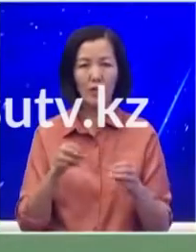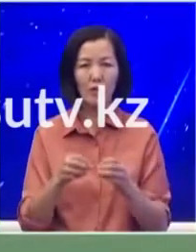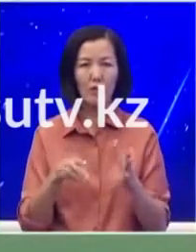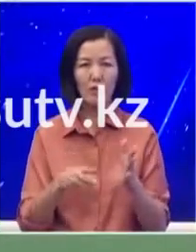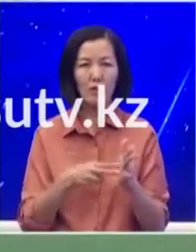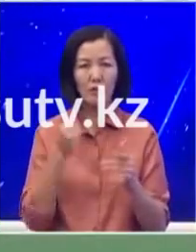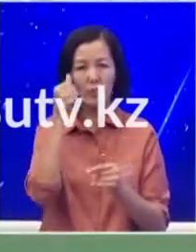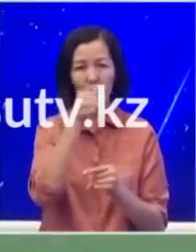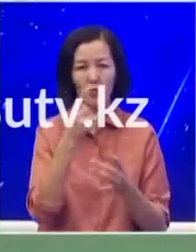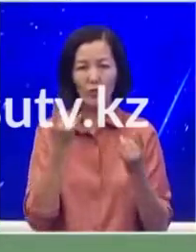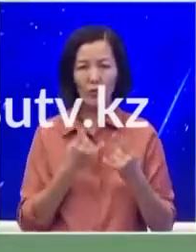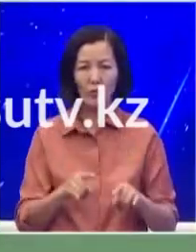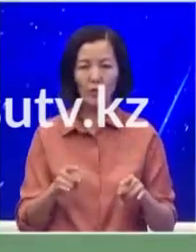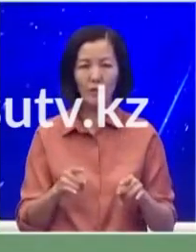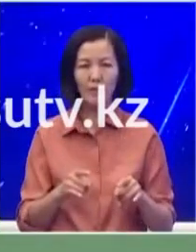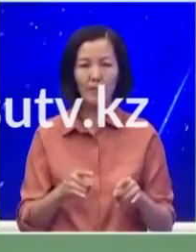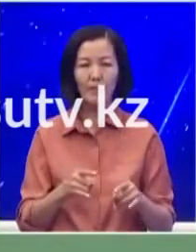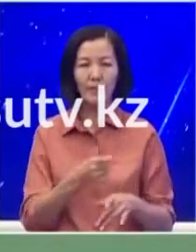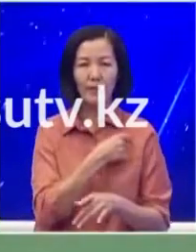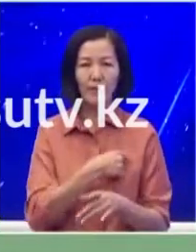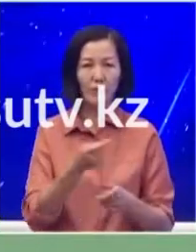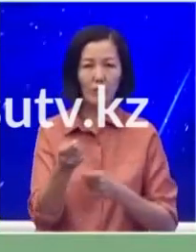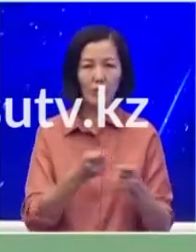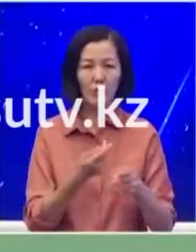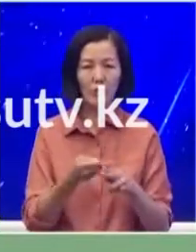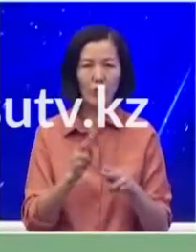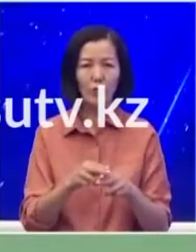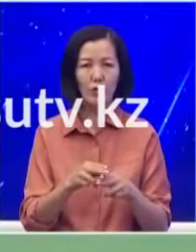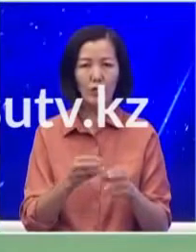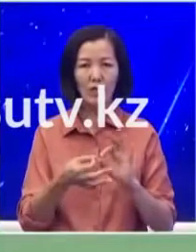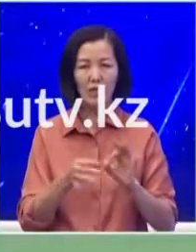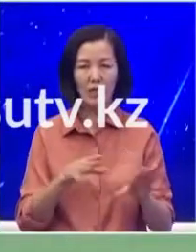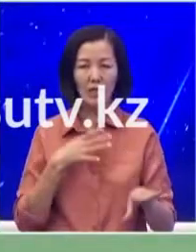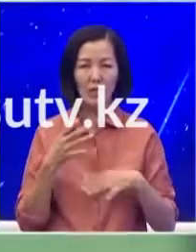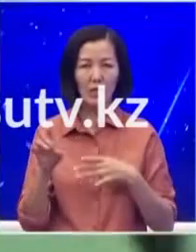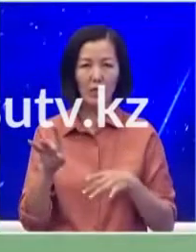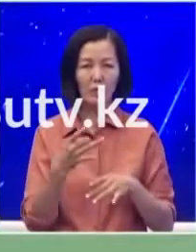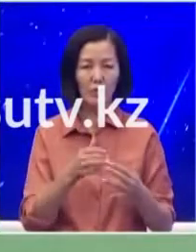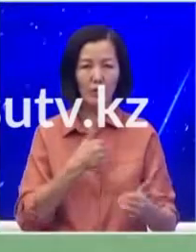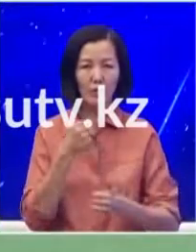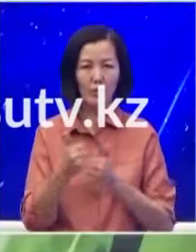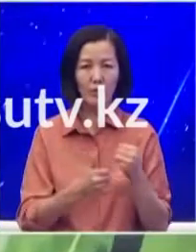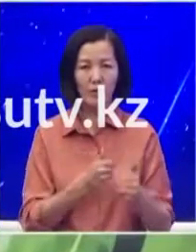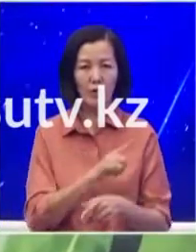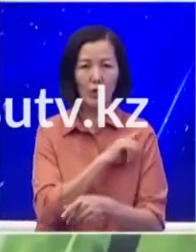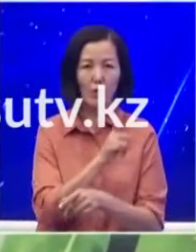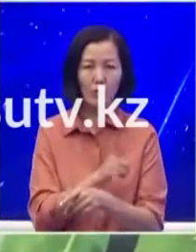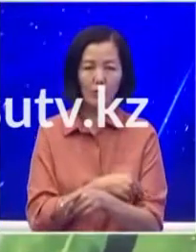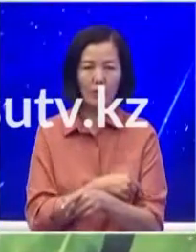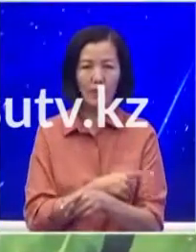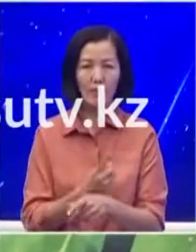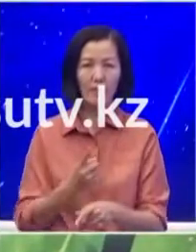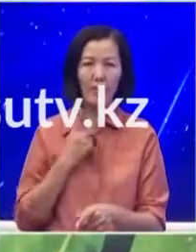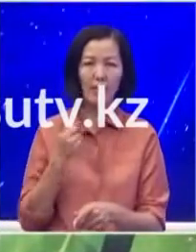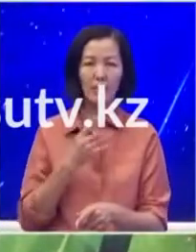года рождения. Под руководством своих тренеров ребята очень серьезно готовились к республиканскому первенству, усиленно оттачивая умения и